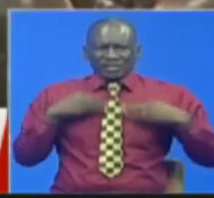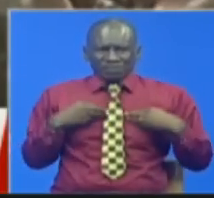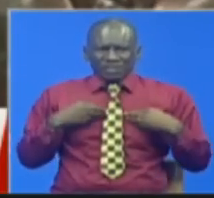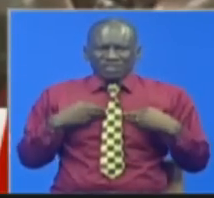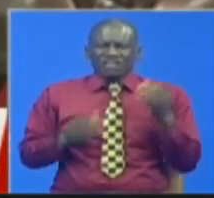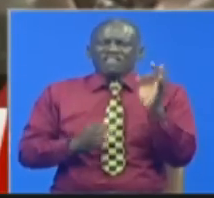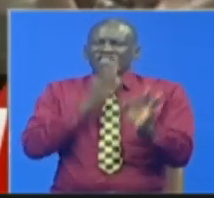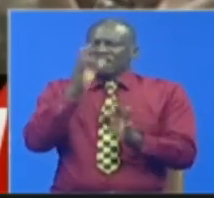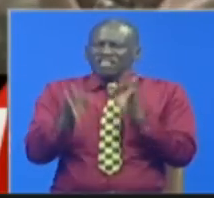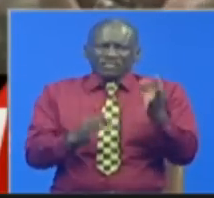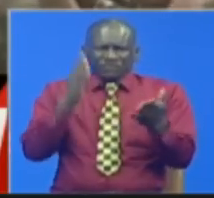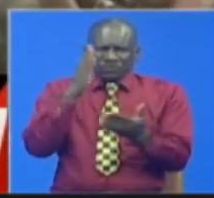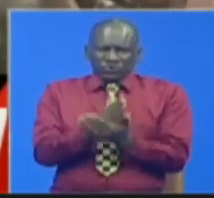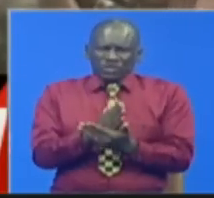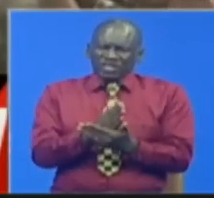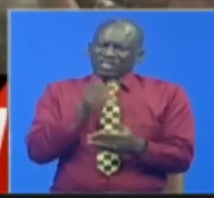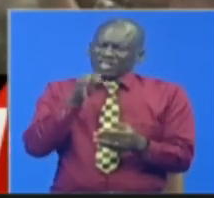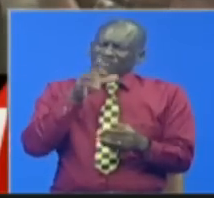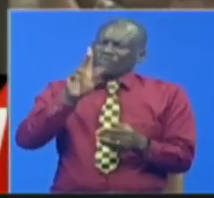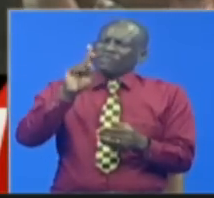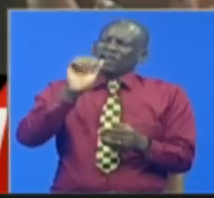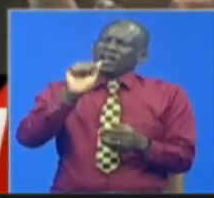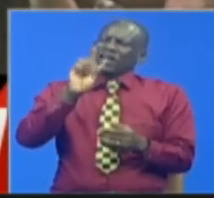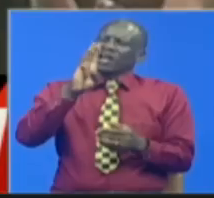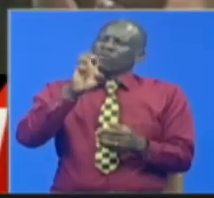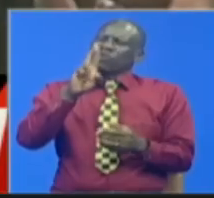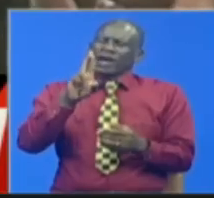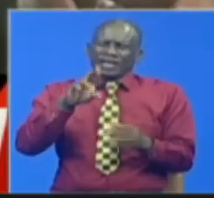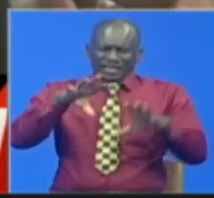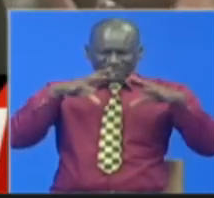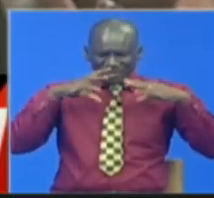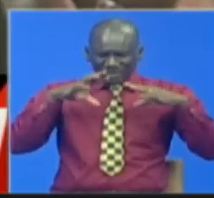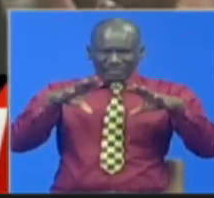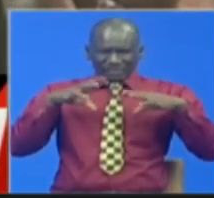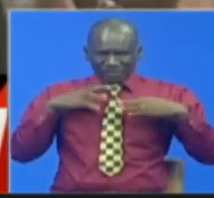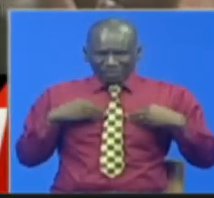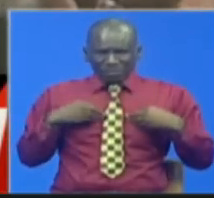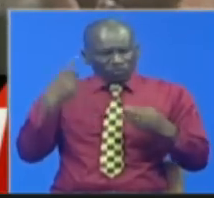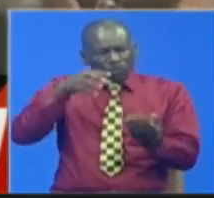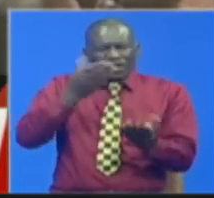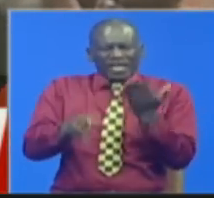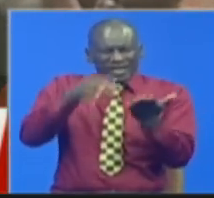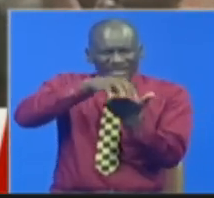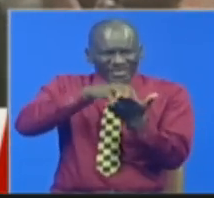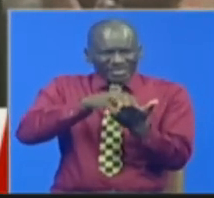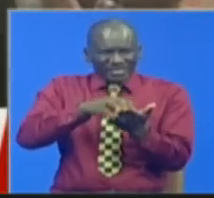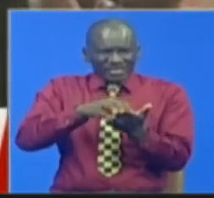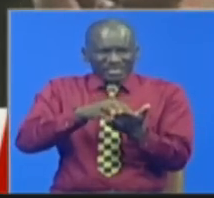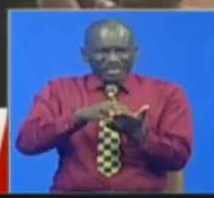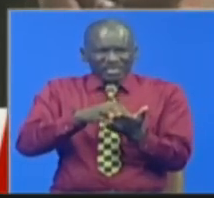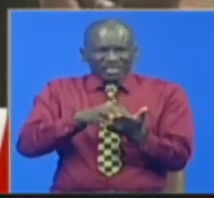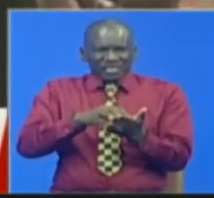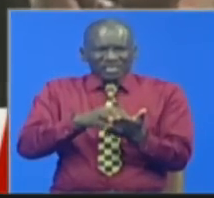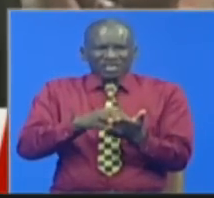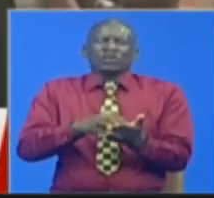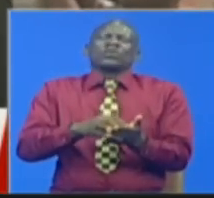indeed he is admitted for purposes of any case in exercise of that